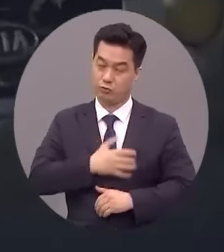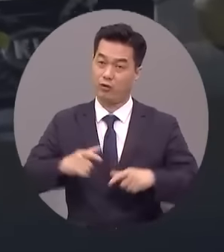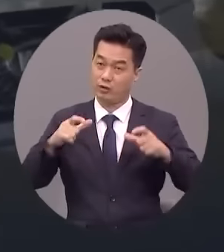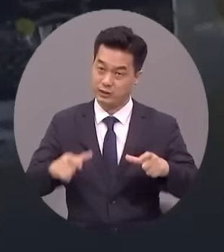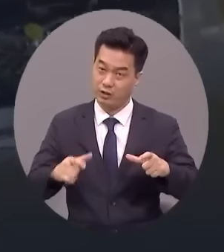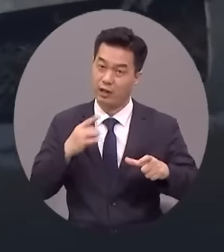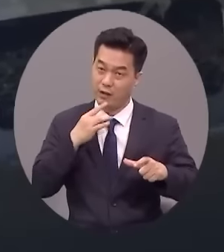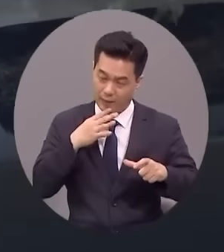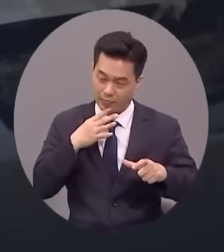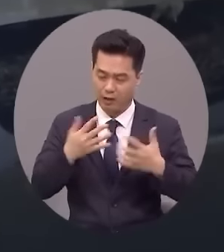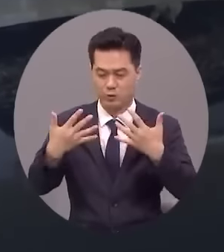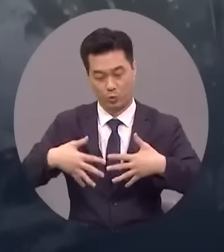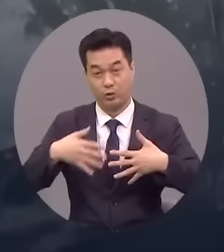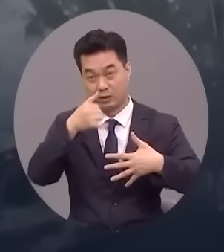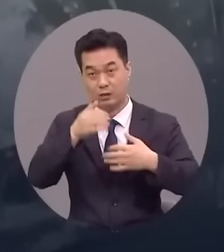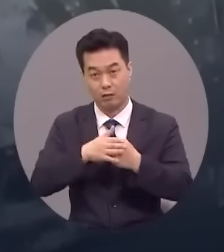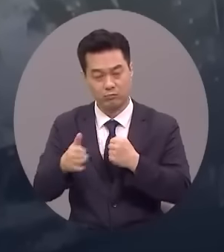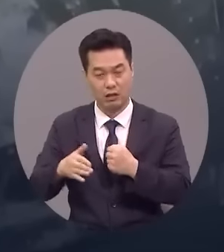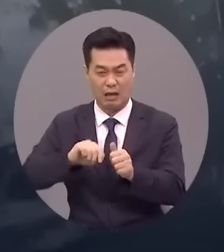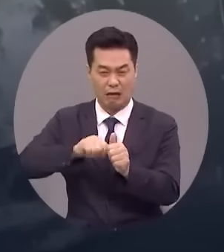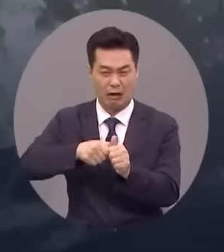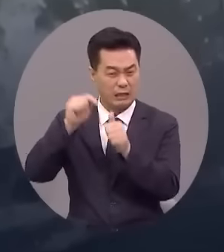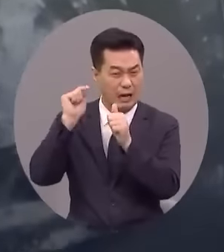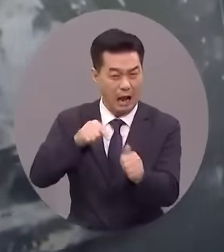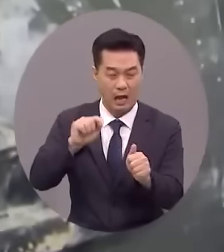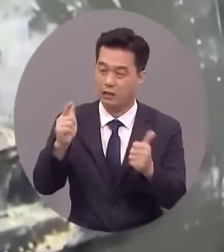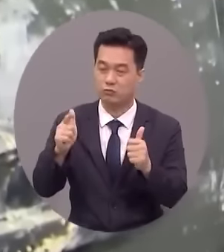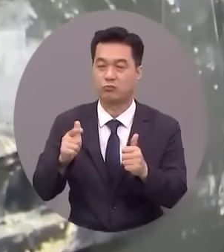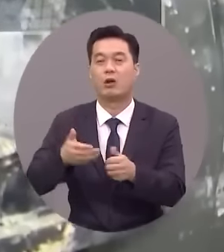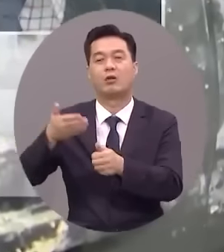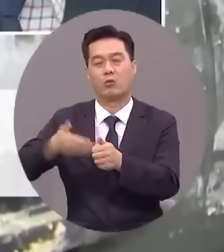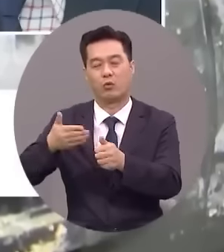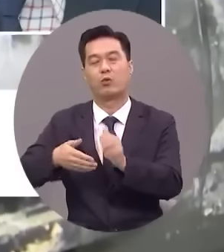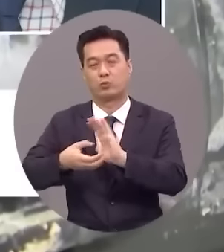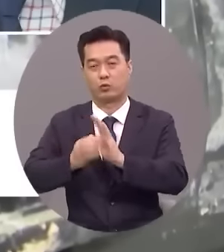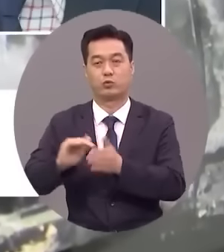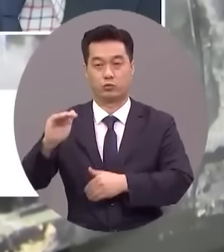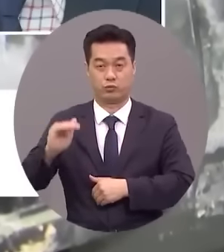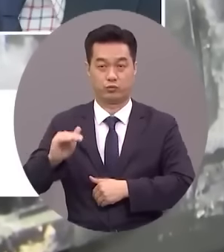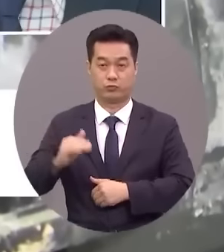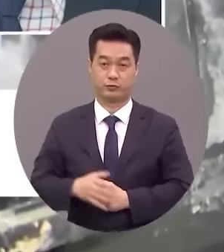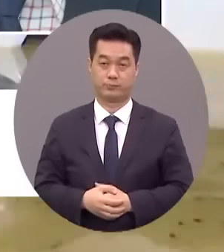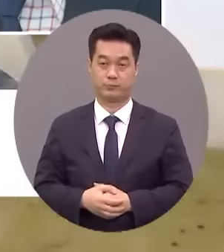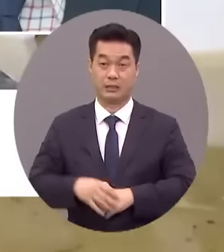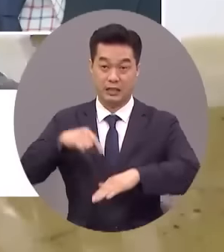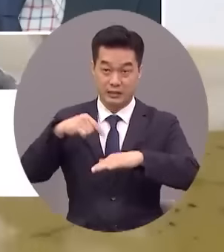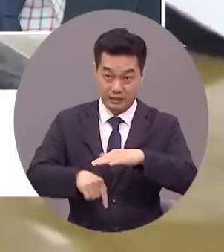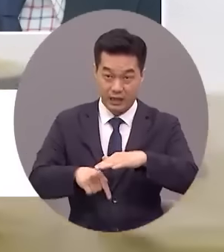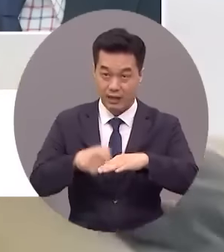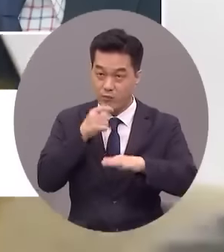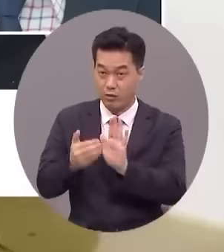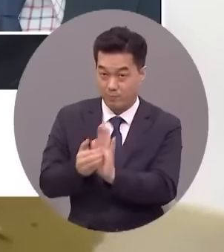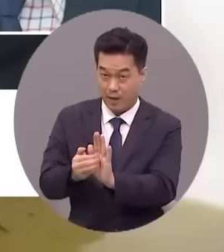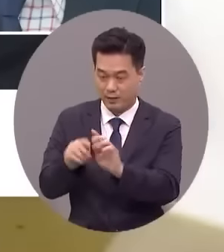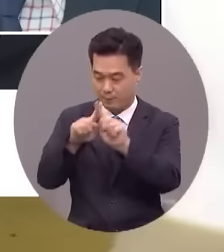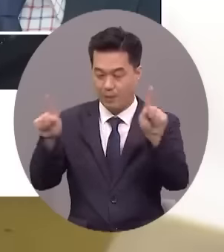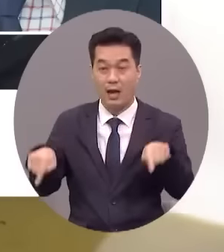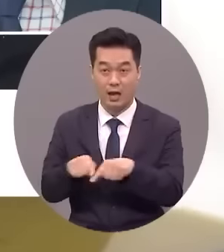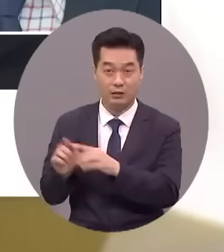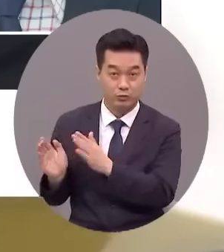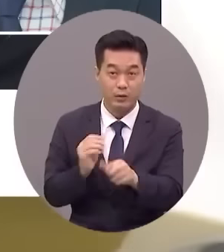설치한다는 단서가 붙어 있어 사실상 강제성은 없습니다. 자수판을 설치해야 되고 배수 펌프 용량을 규정